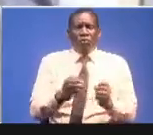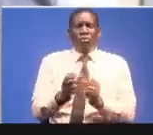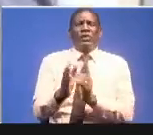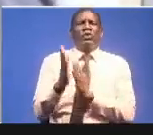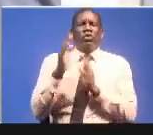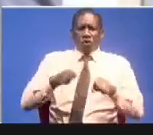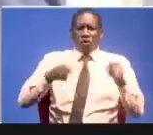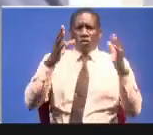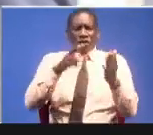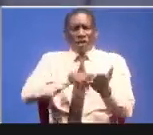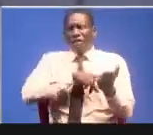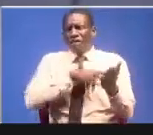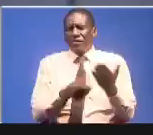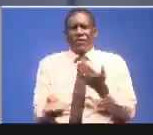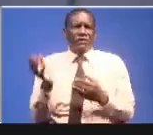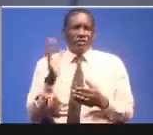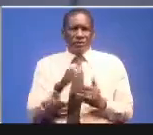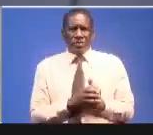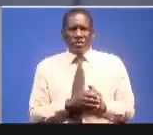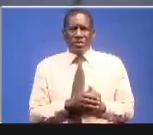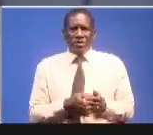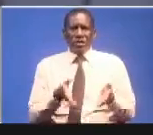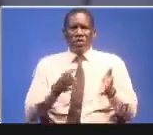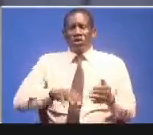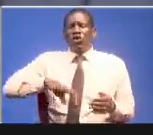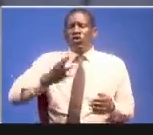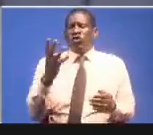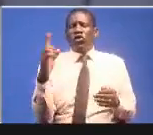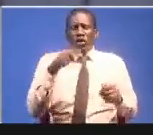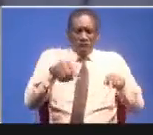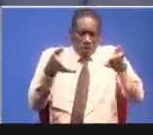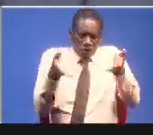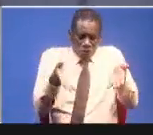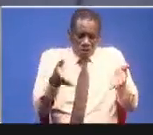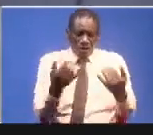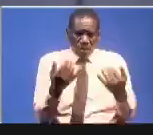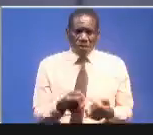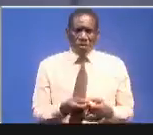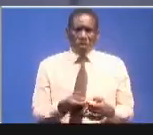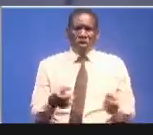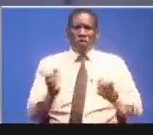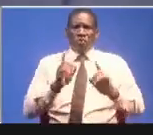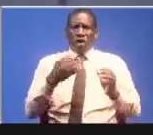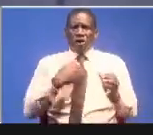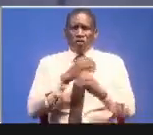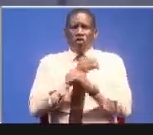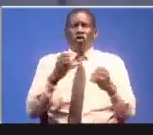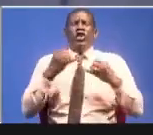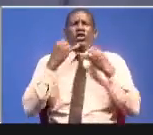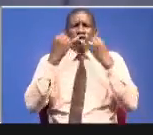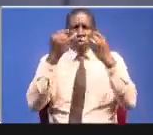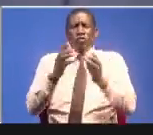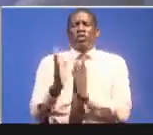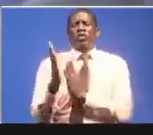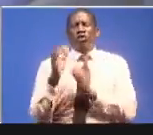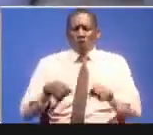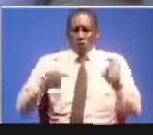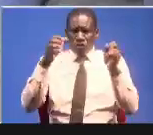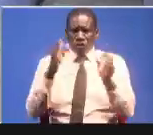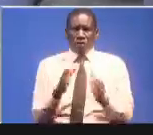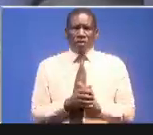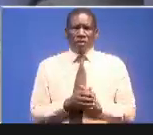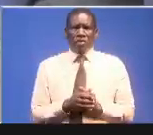za kiusalama hazijafua dafu. Now the fourth day running, we have not got any information from the security